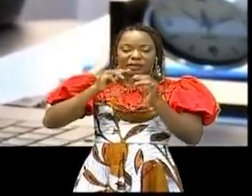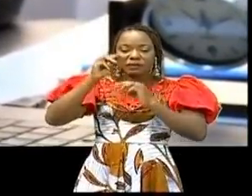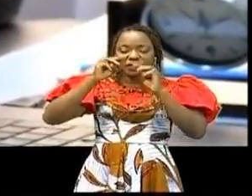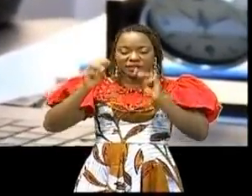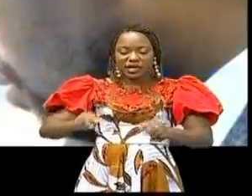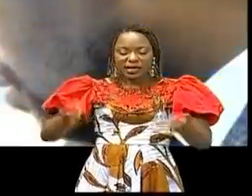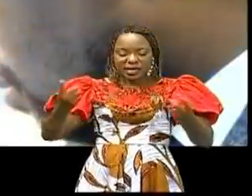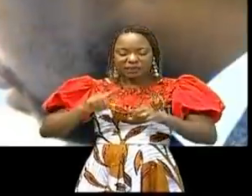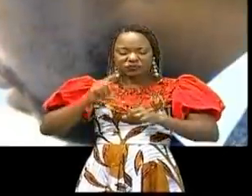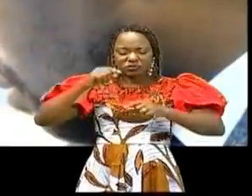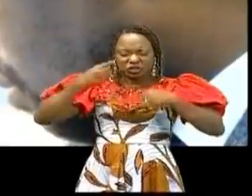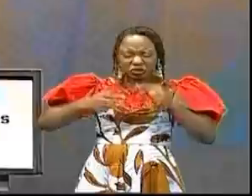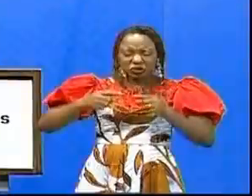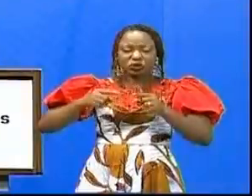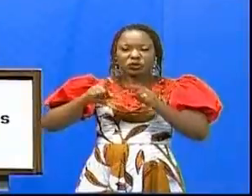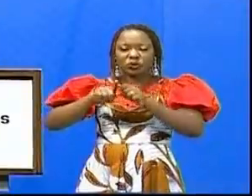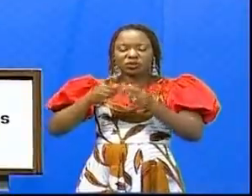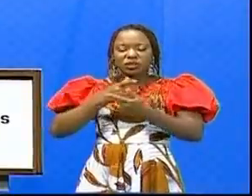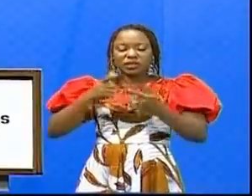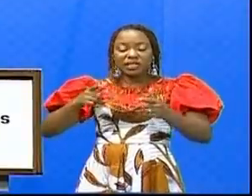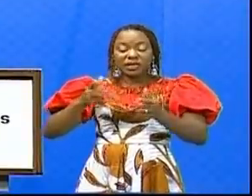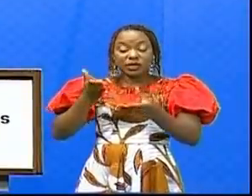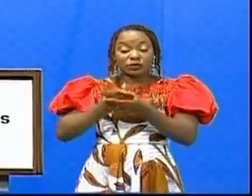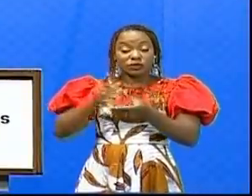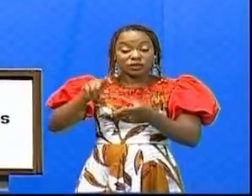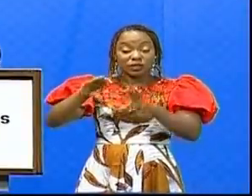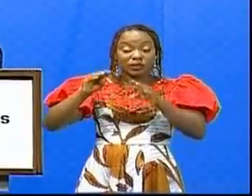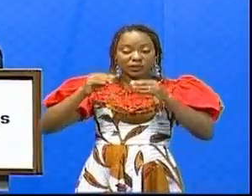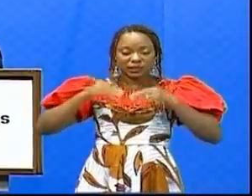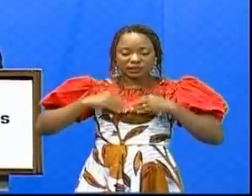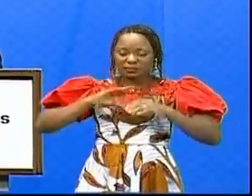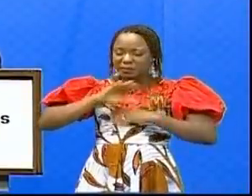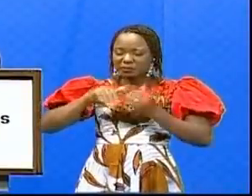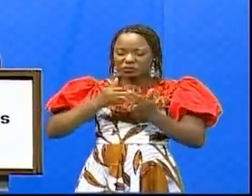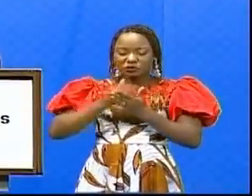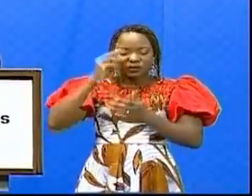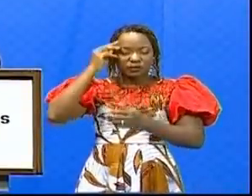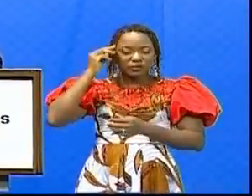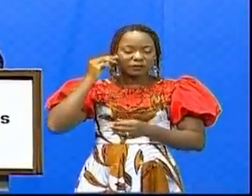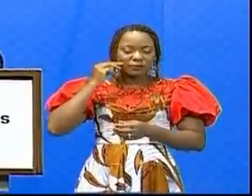Après débat et délibération, ce dossier a été adopté.